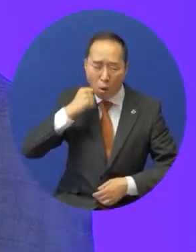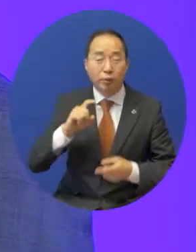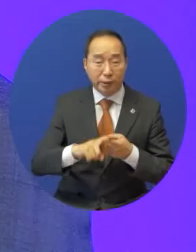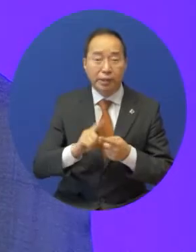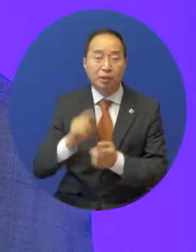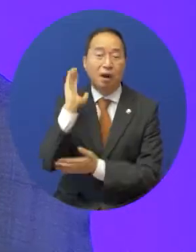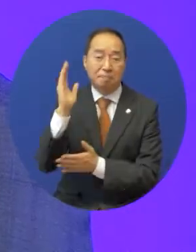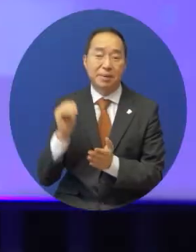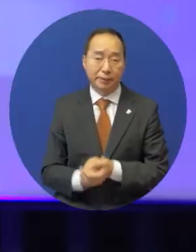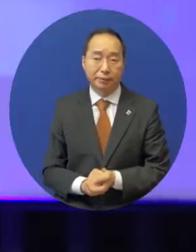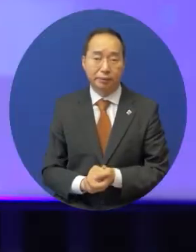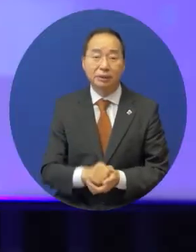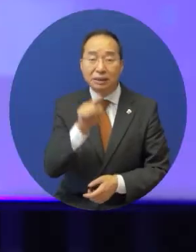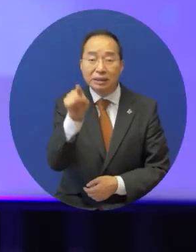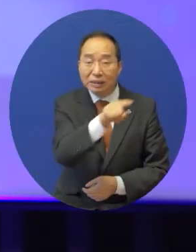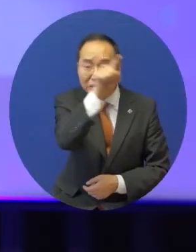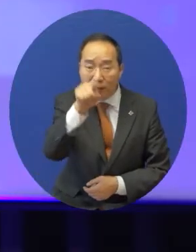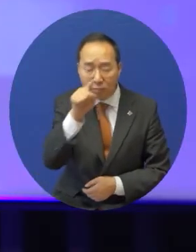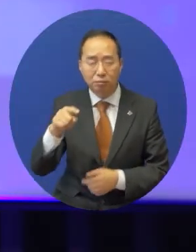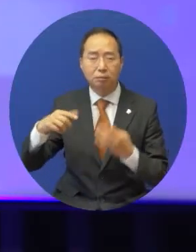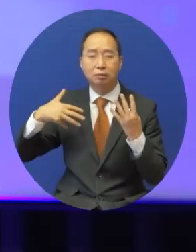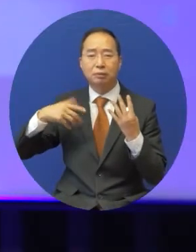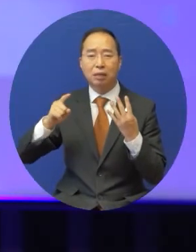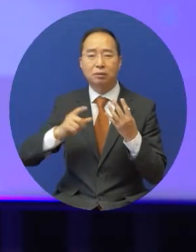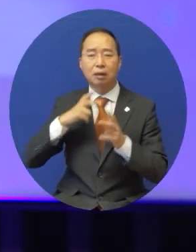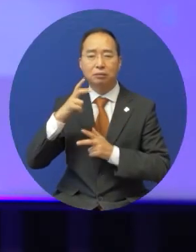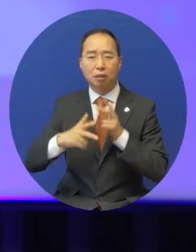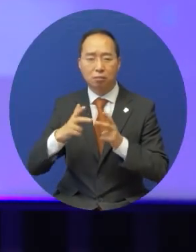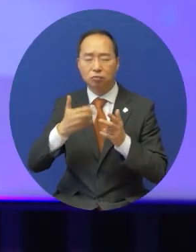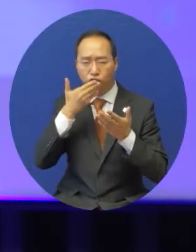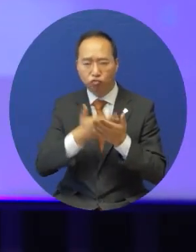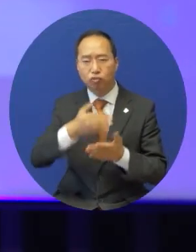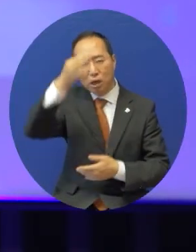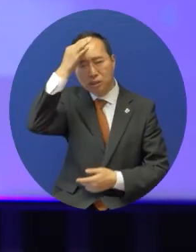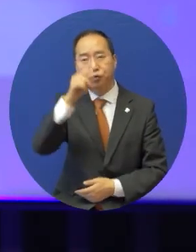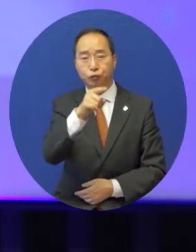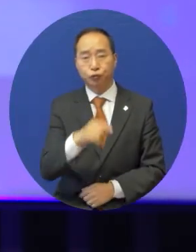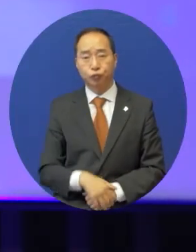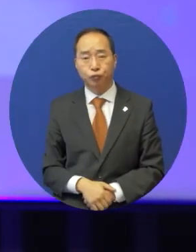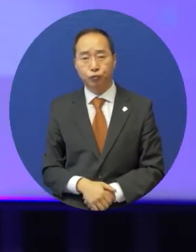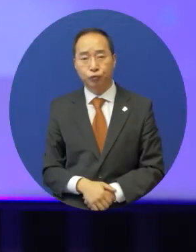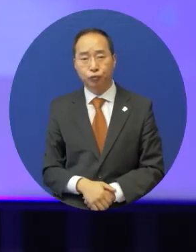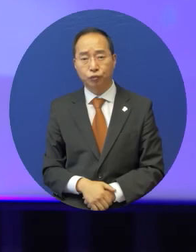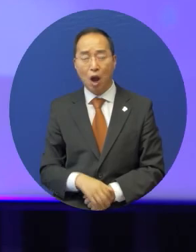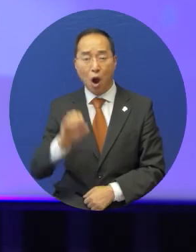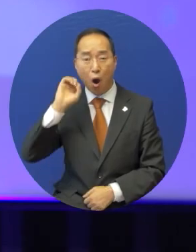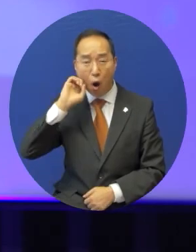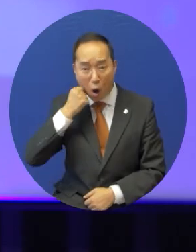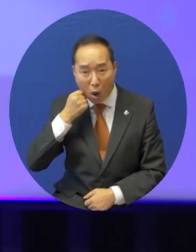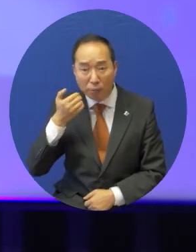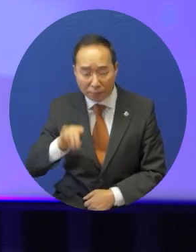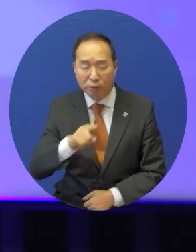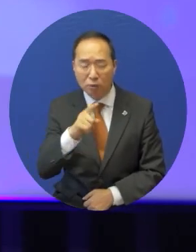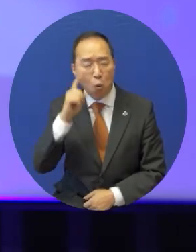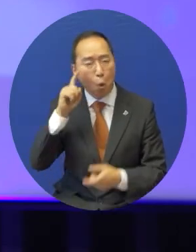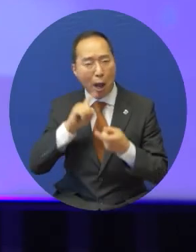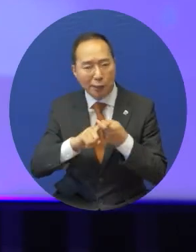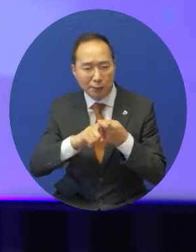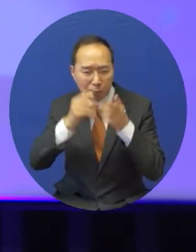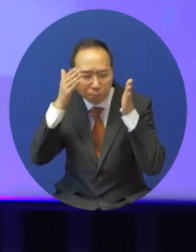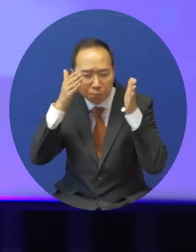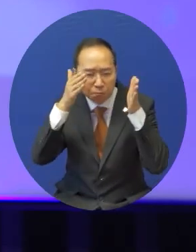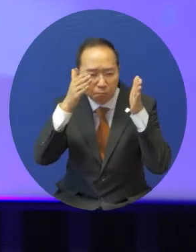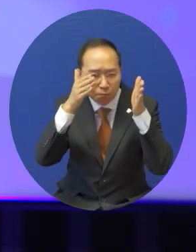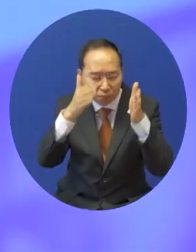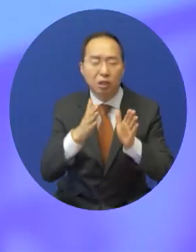우리 다뤘는데요. 블록체인은 4차 산업혁명에 굉장히 중요한 기술로서 어렵더라도 여러분들이